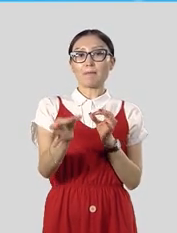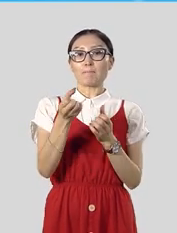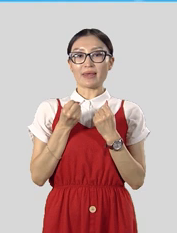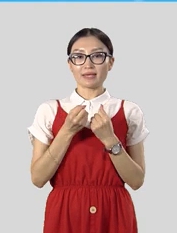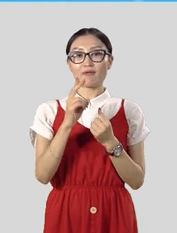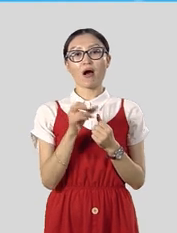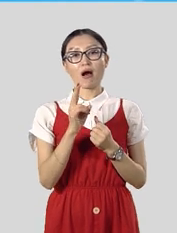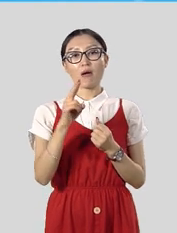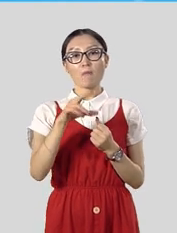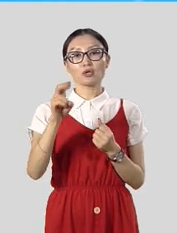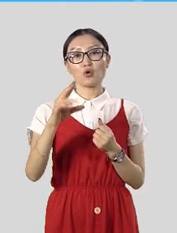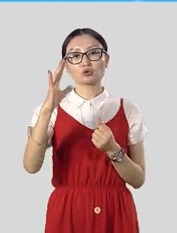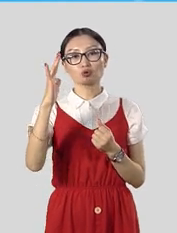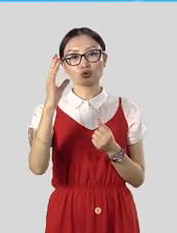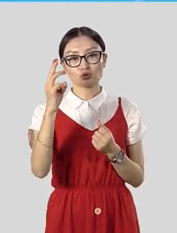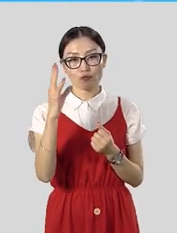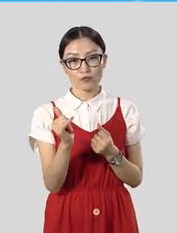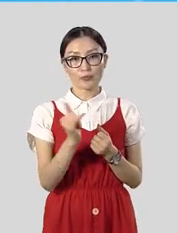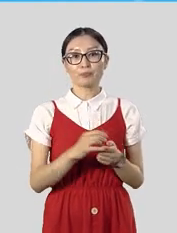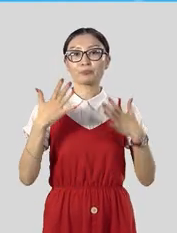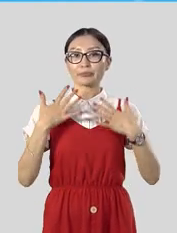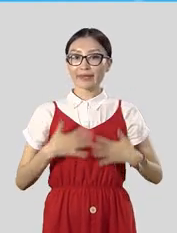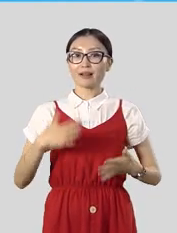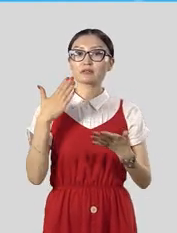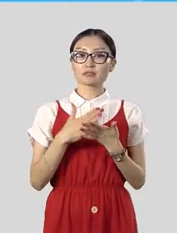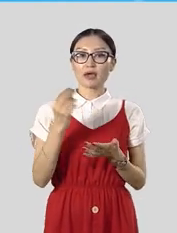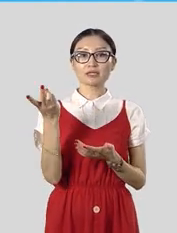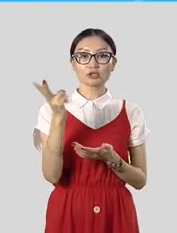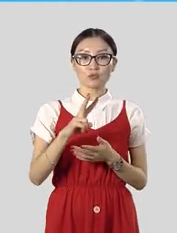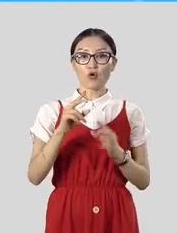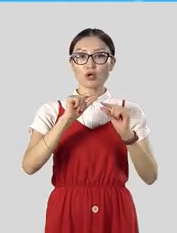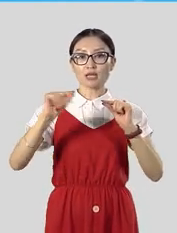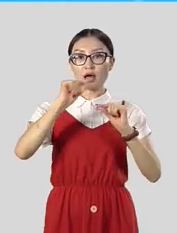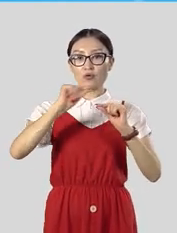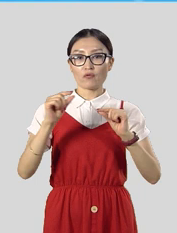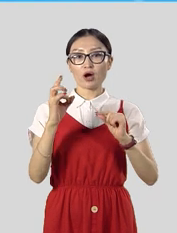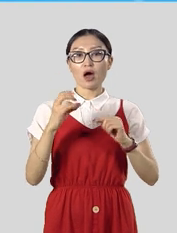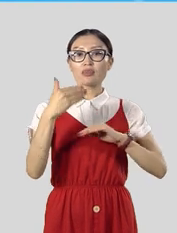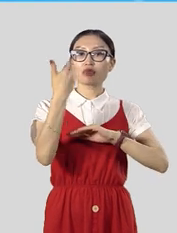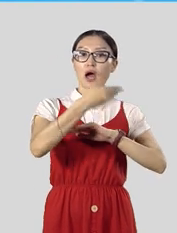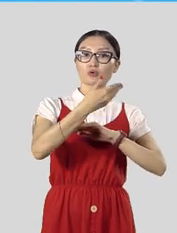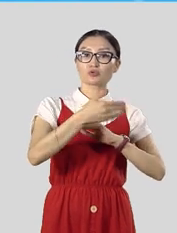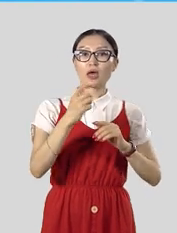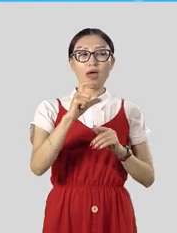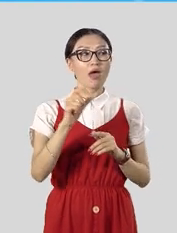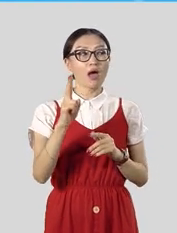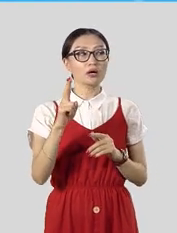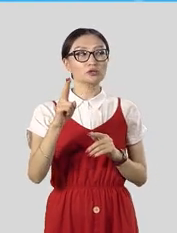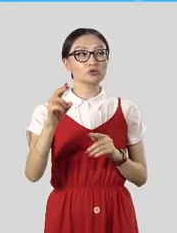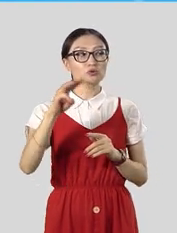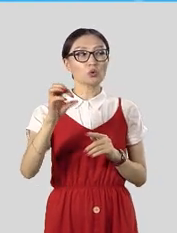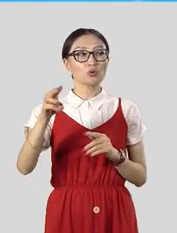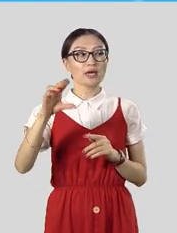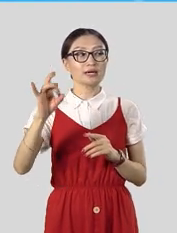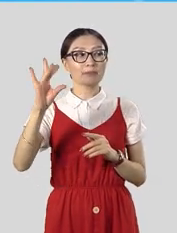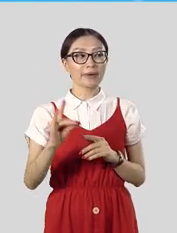подошве. Тело гидры состоит из двух слоев – наружного эктодермы